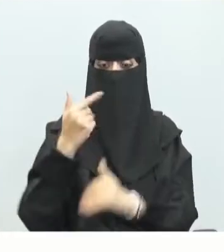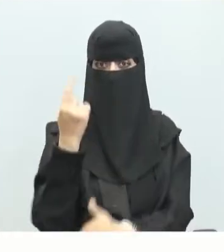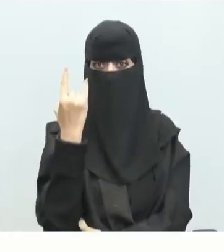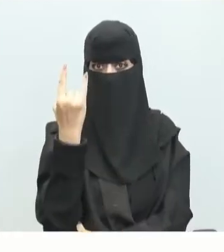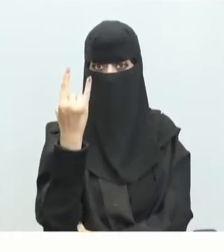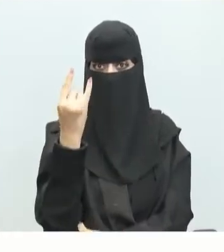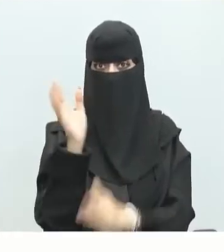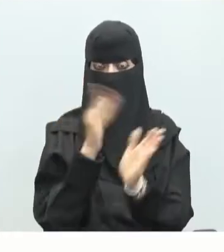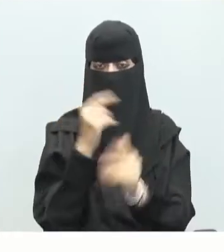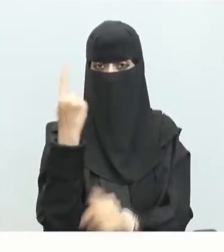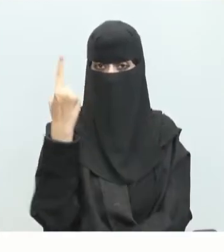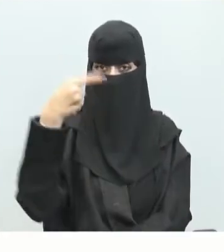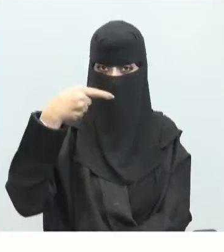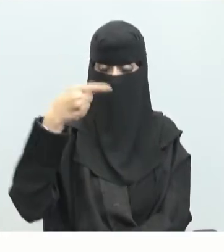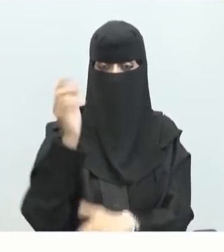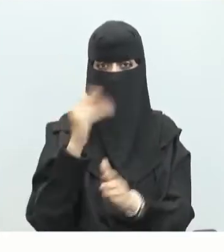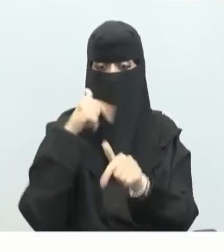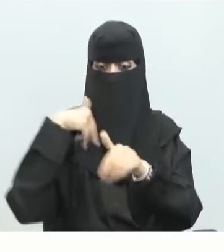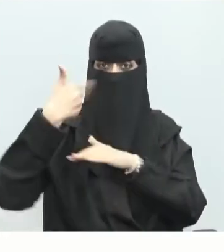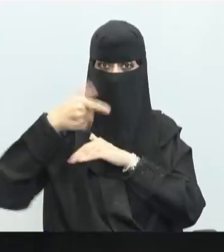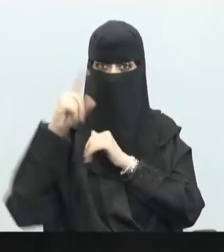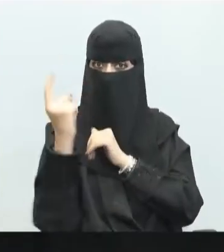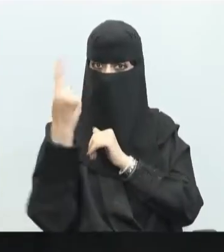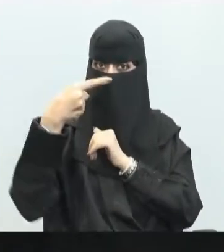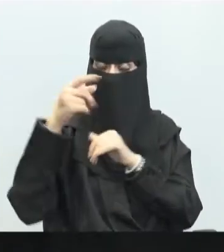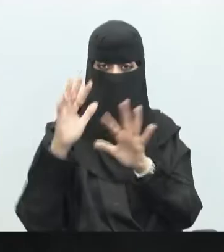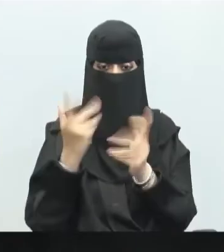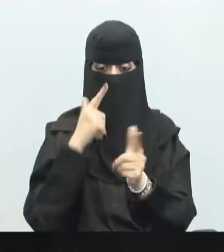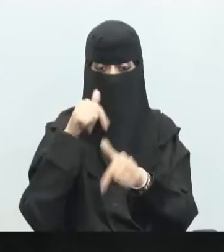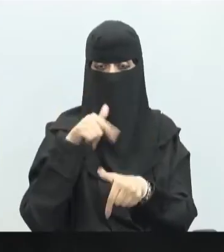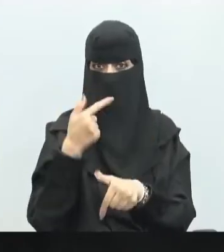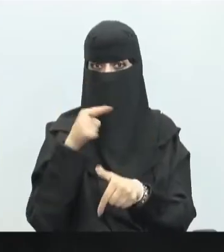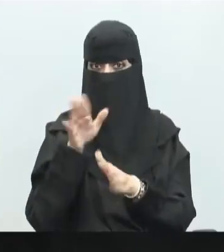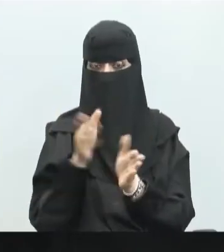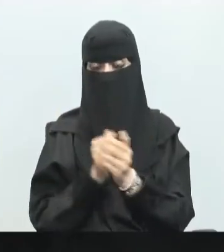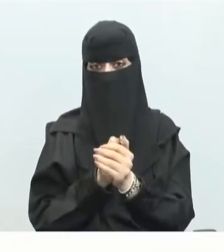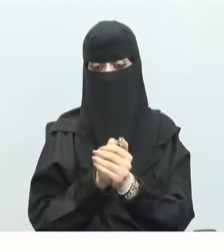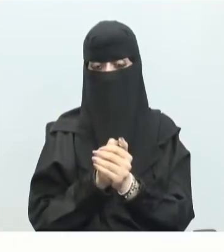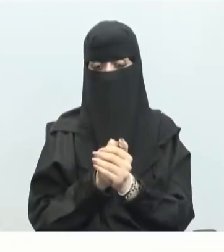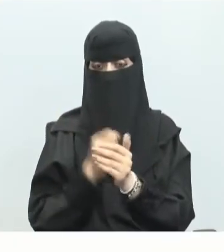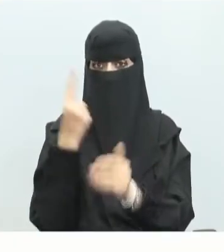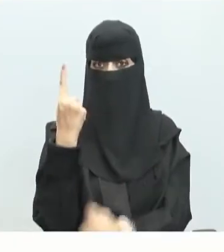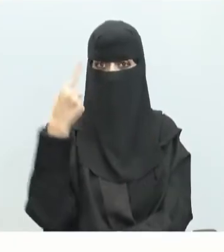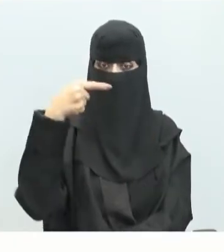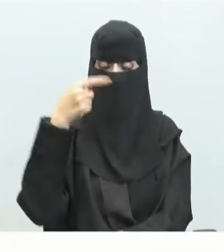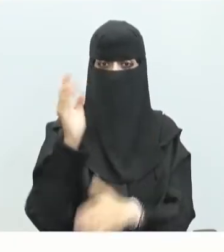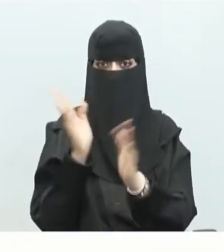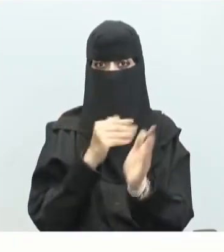اذا لديه هنا 10 ماذا ياتي بعد العشره يلا مع بعض 11